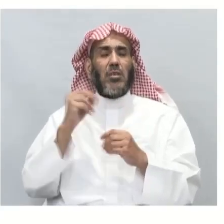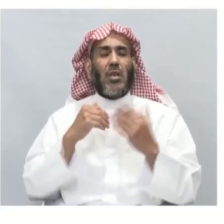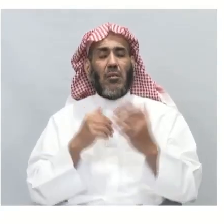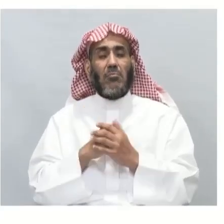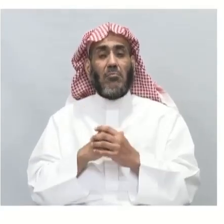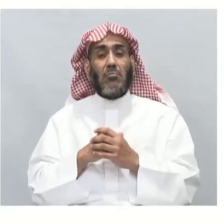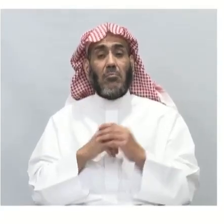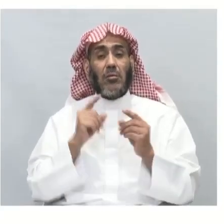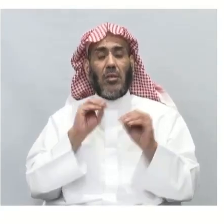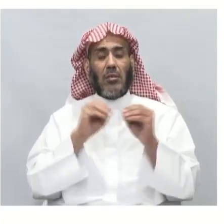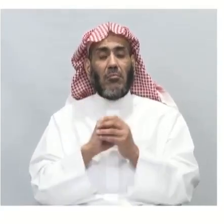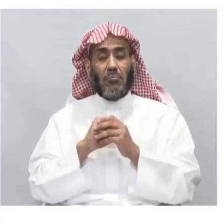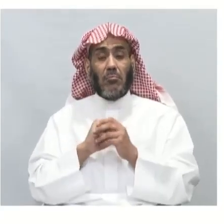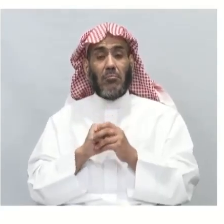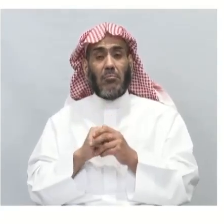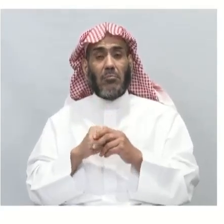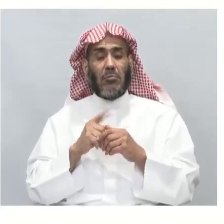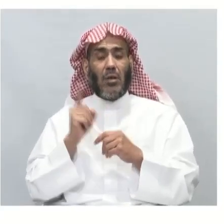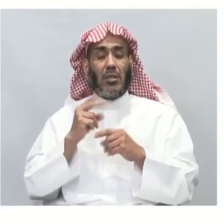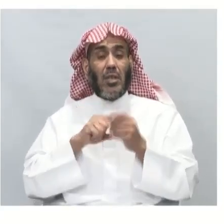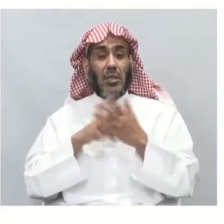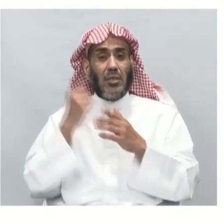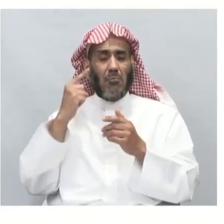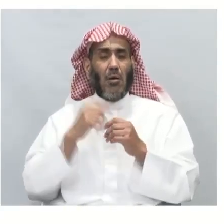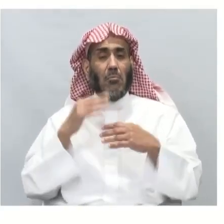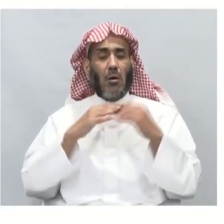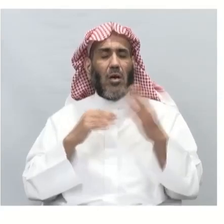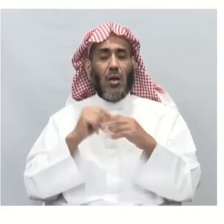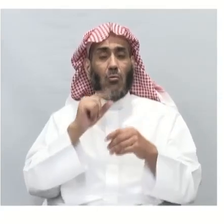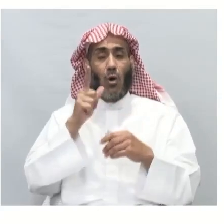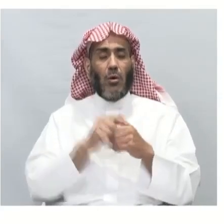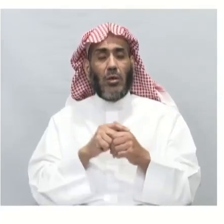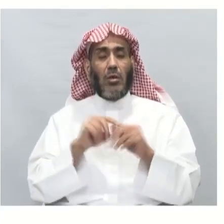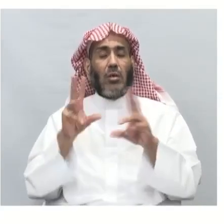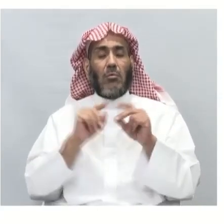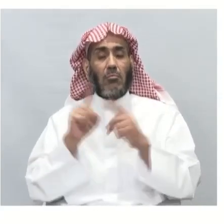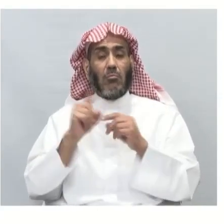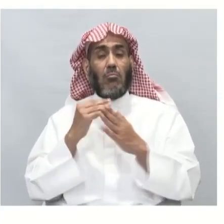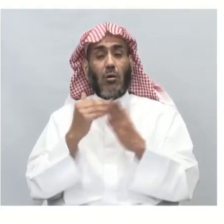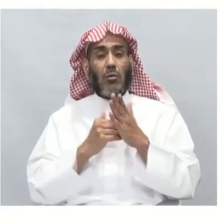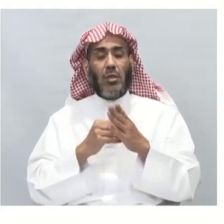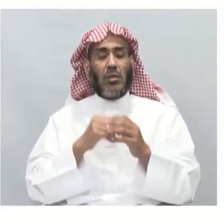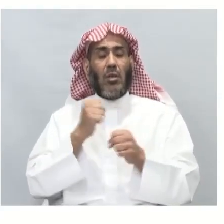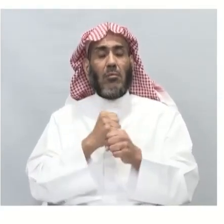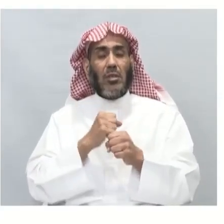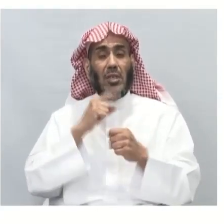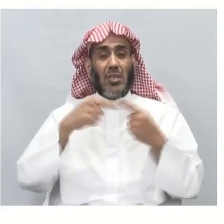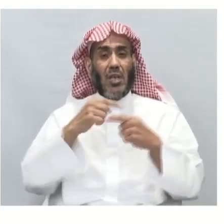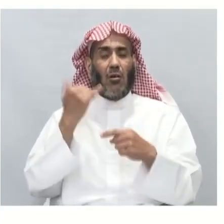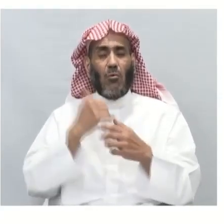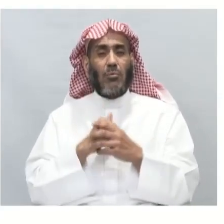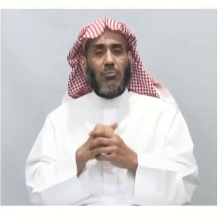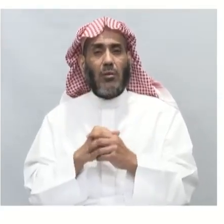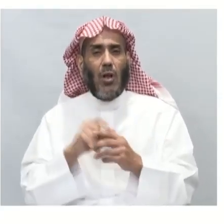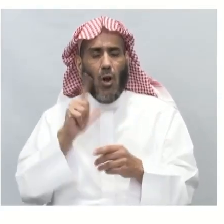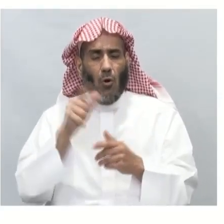تعالى سنتحدث عن عن ان الاستماع مهاره لغويه كما ترى مكونات عمليه الاتصال اللغوي